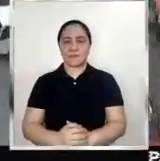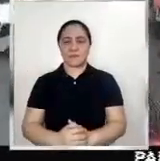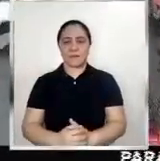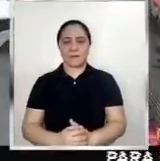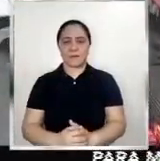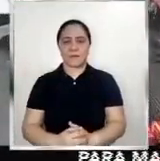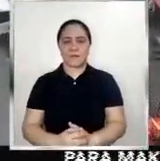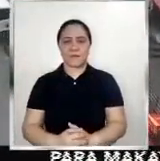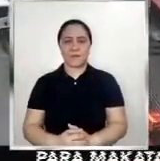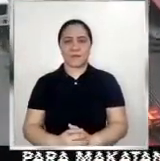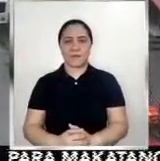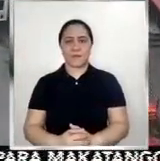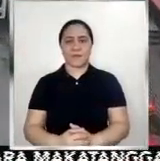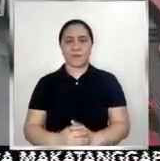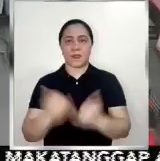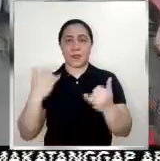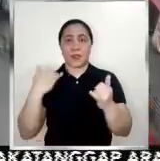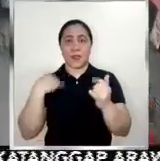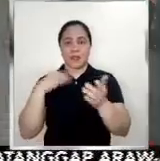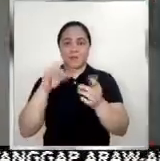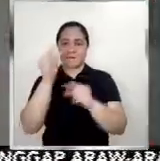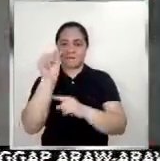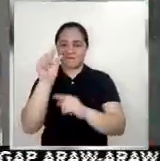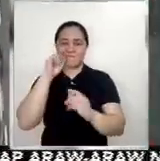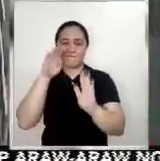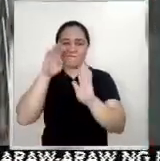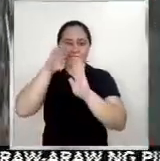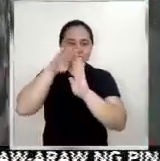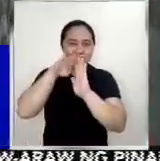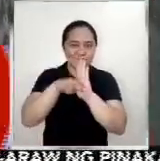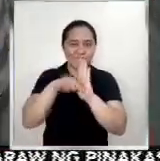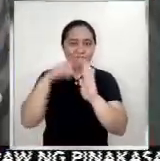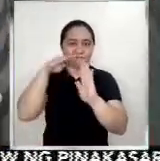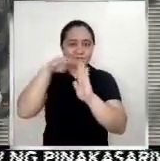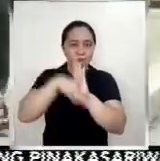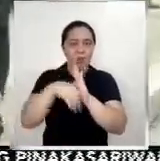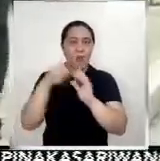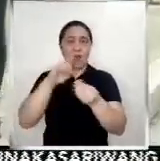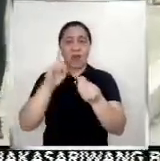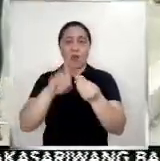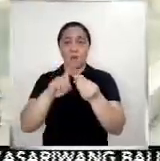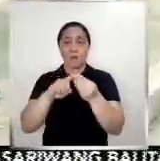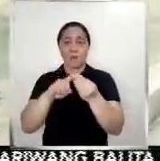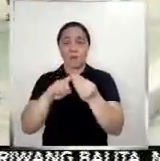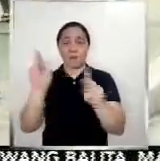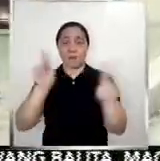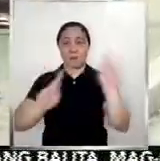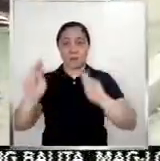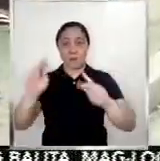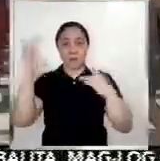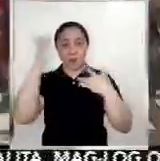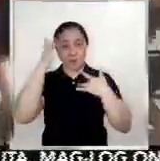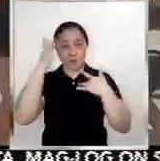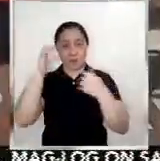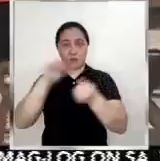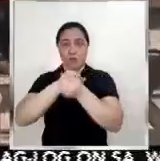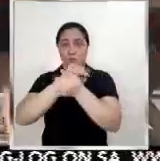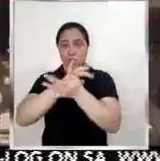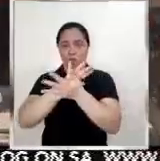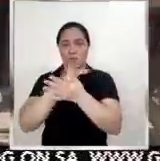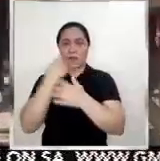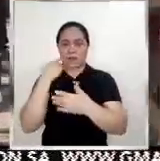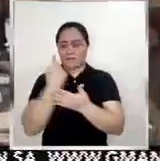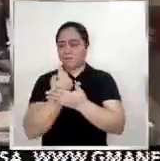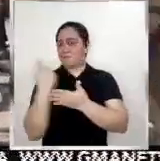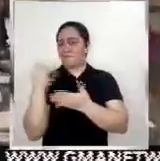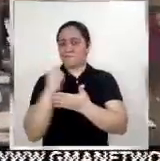Bumababa ang kaso ng COVID-19 sa Metro Manila base sa datos ng DOH. Nitong mga nakaraang araw, nasa mahigit 600 kaso